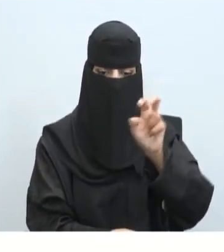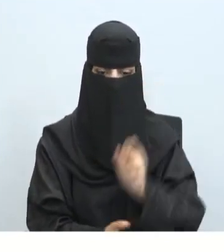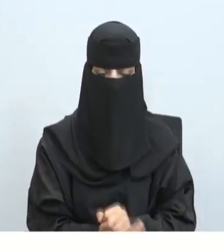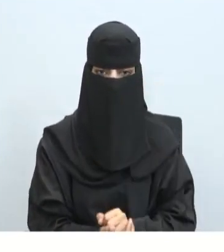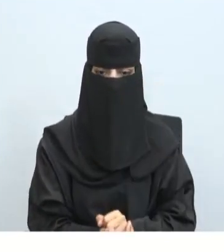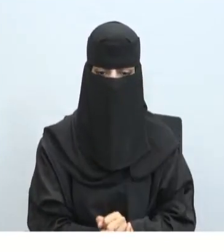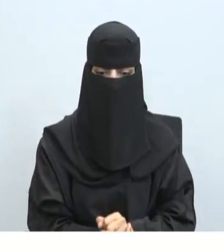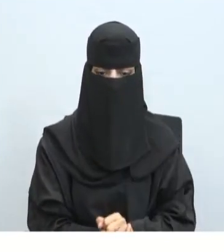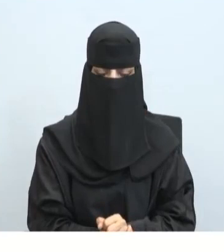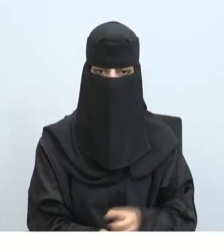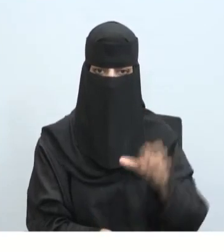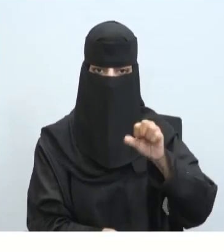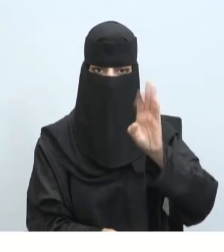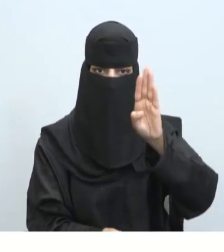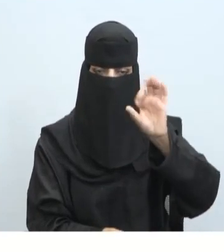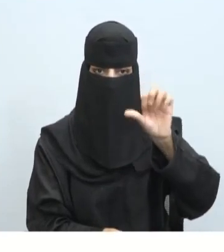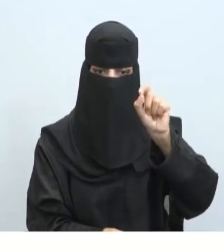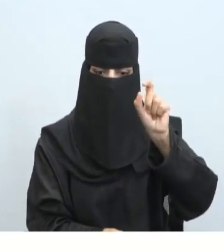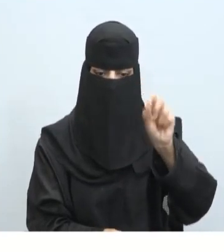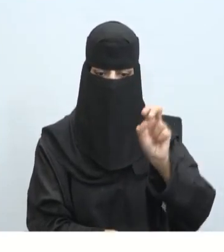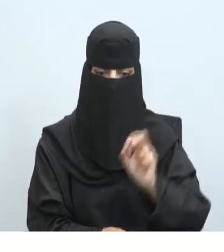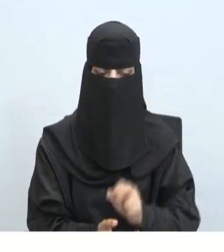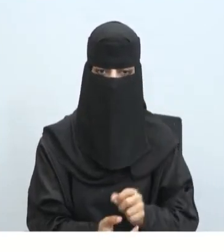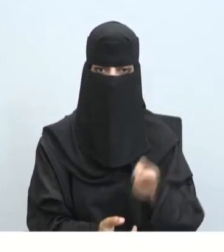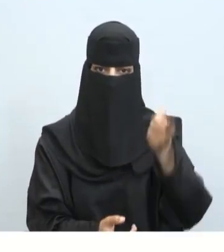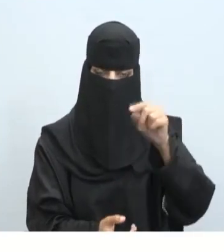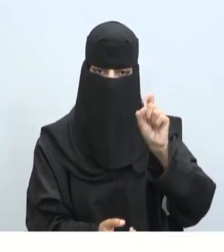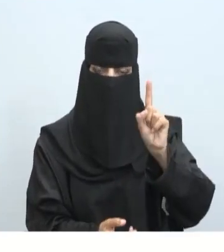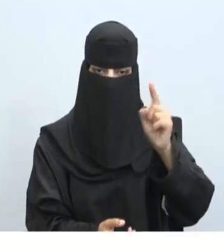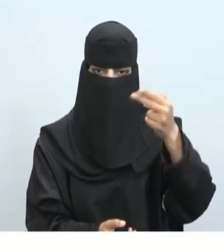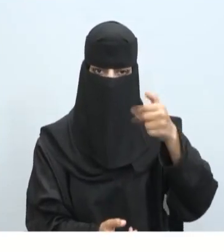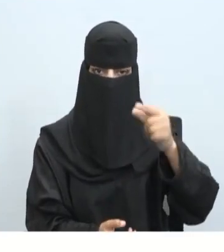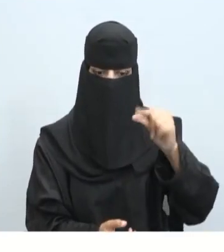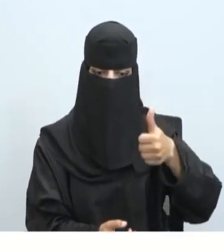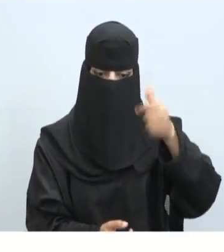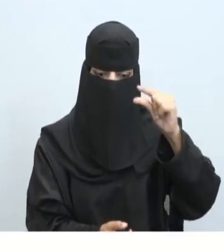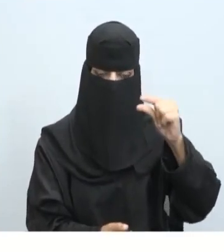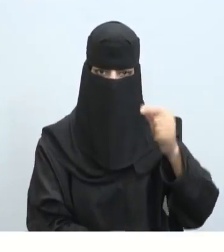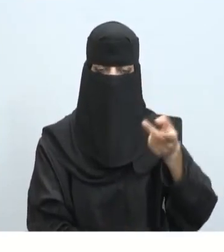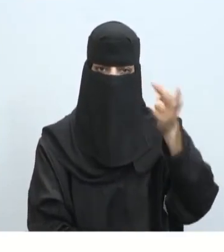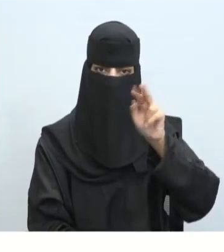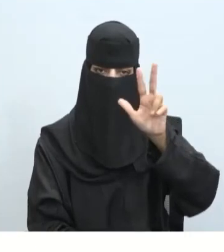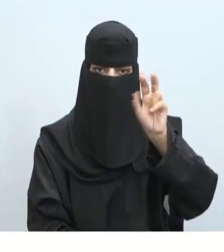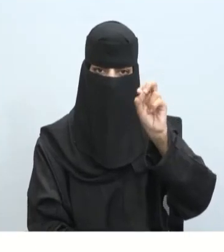البصره والكوفه وبغداد والقيروان